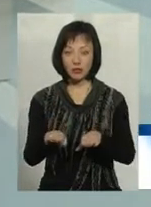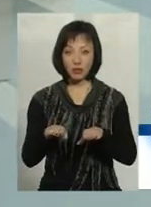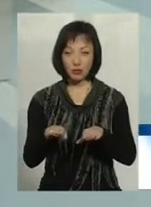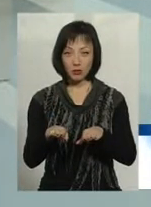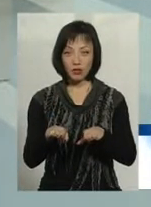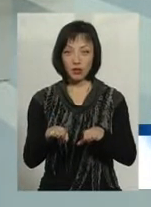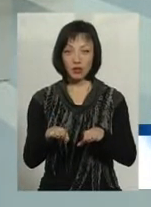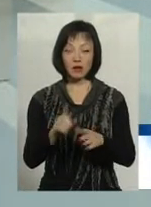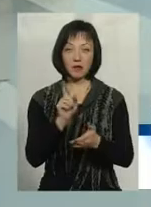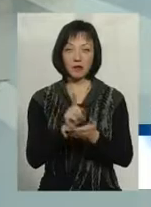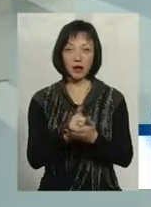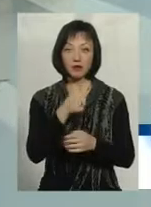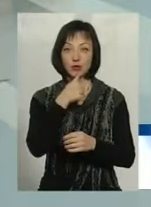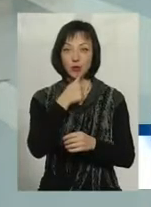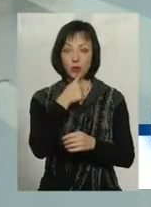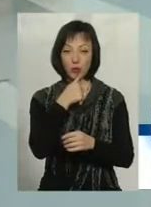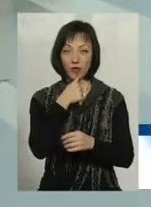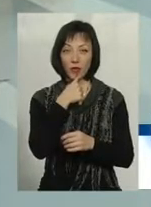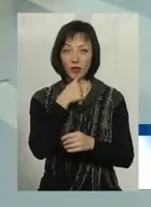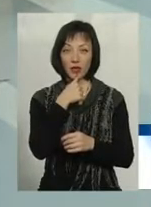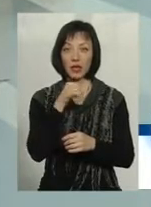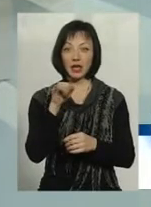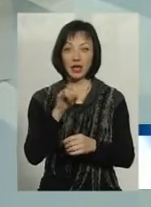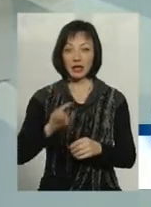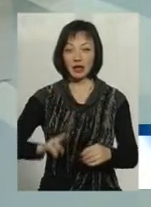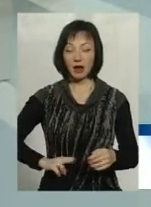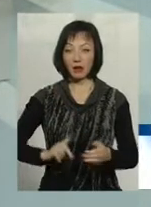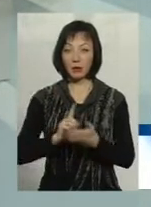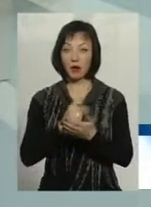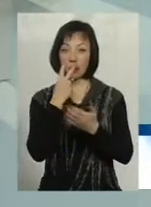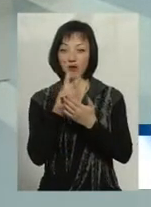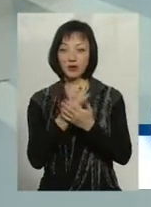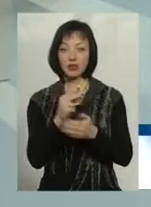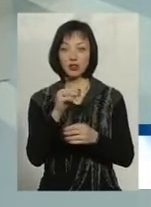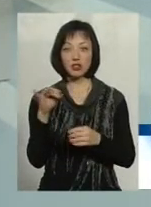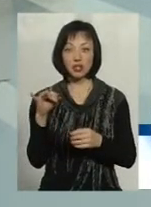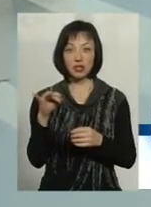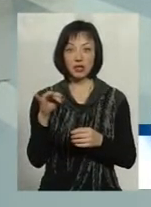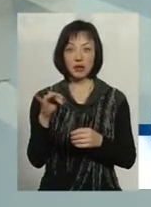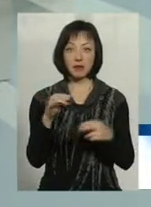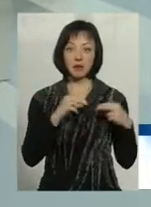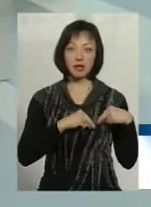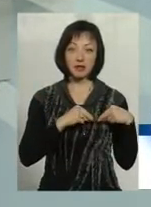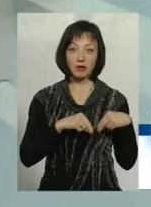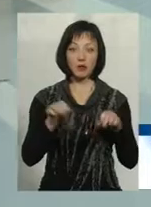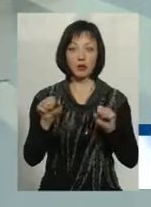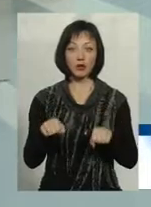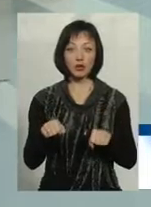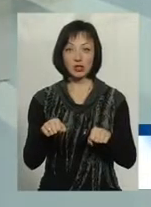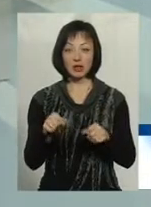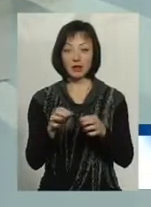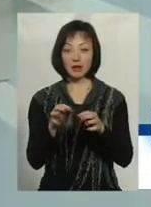цей документ, то, ну, невідомо звідки якби набралося. Ну, власне, нам відомо, звичайно,